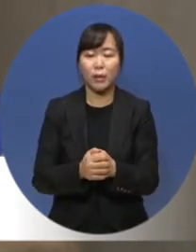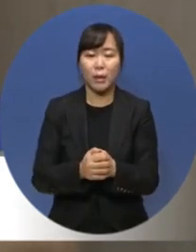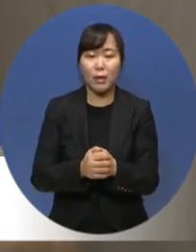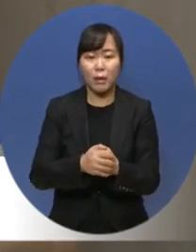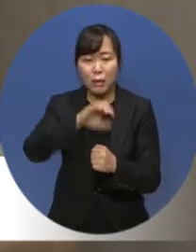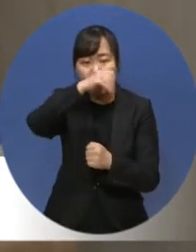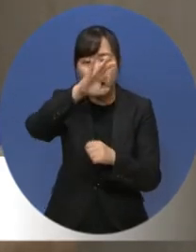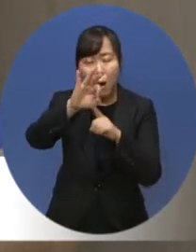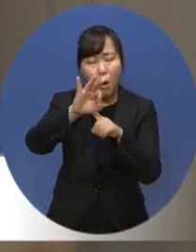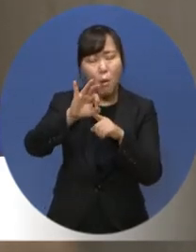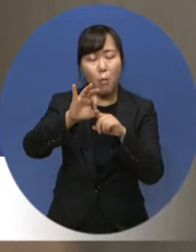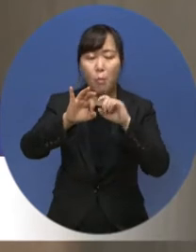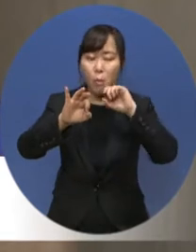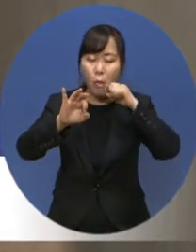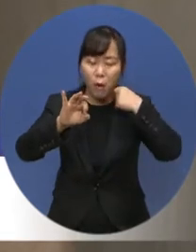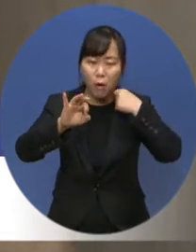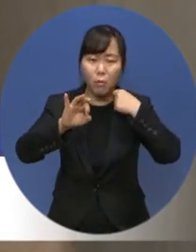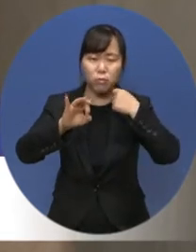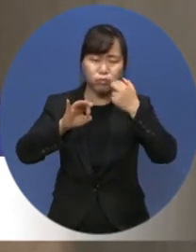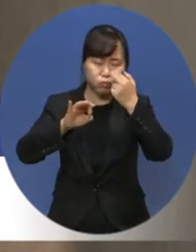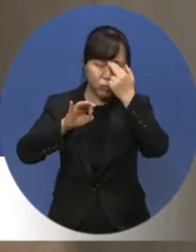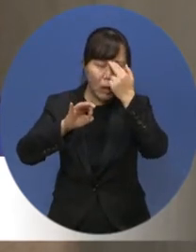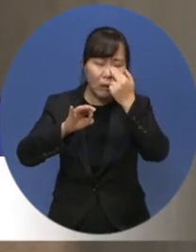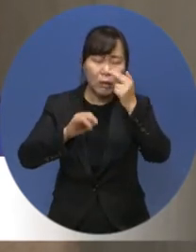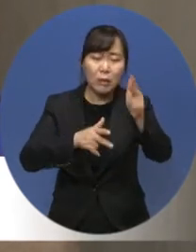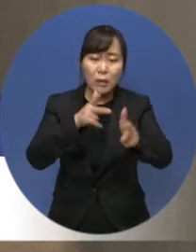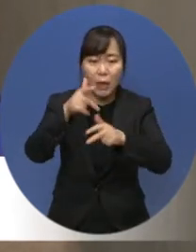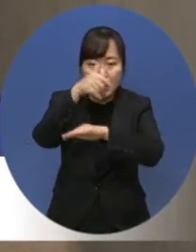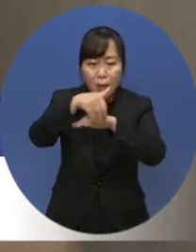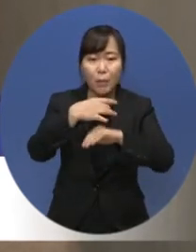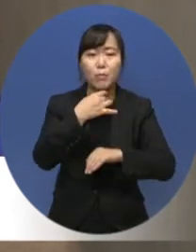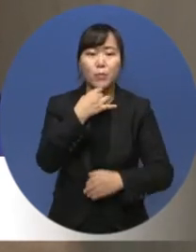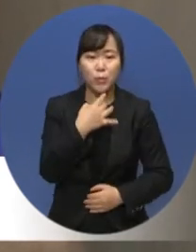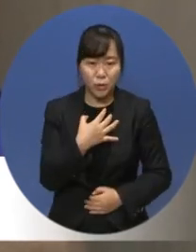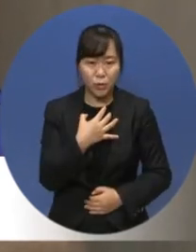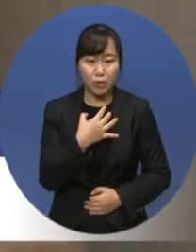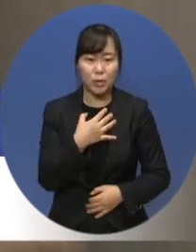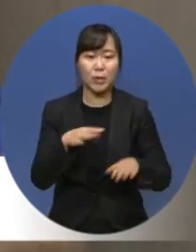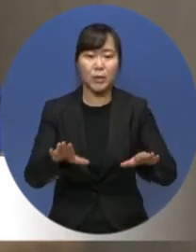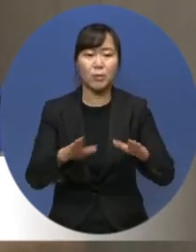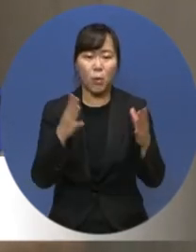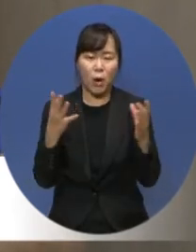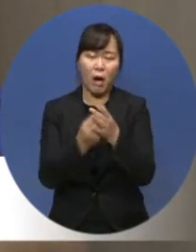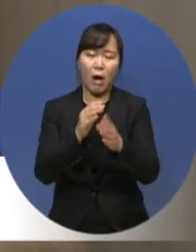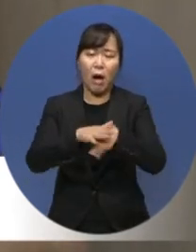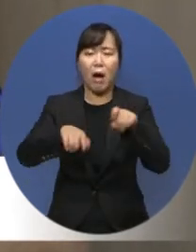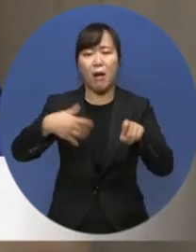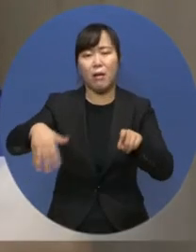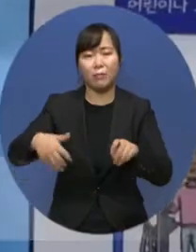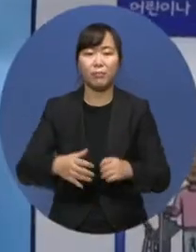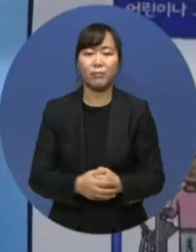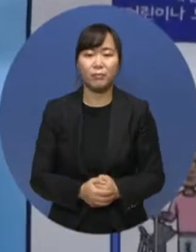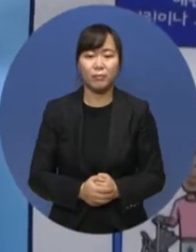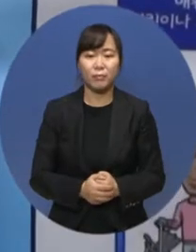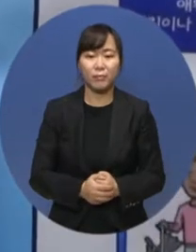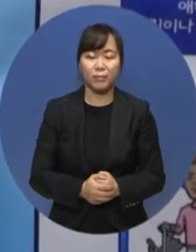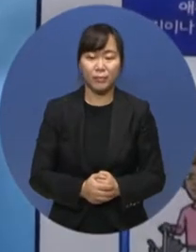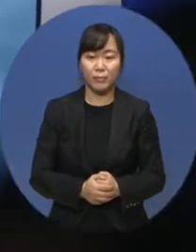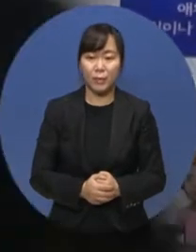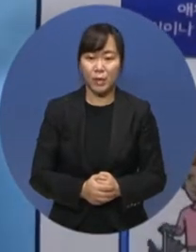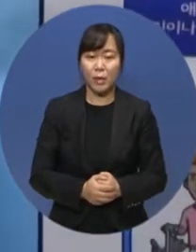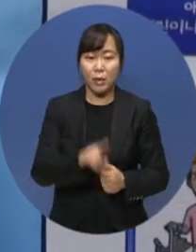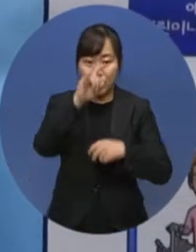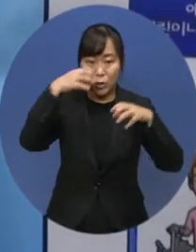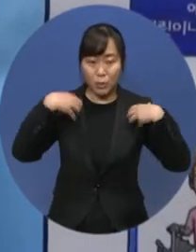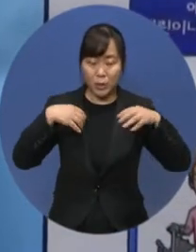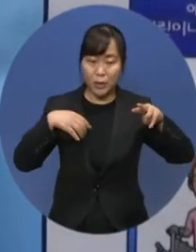재정적으로 어려워서 지금 사업 계획만 하고 아주 실행은 못하고 있습니다.